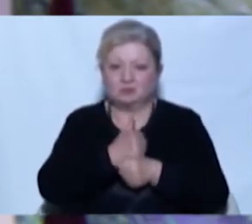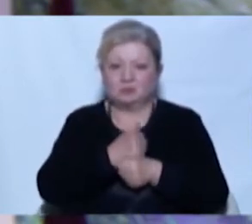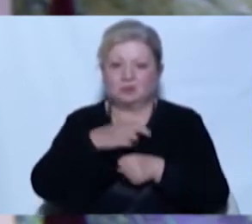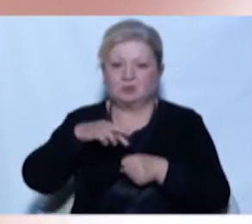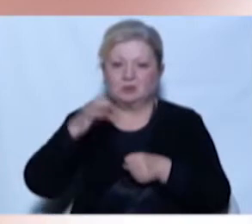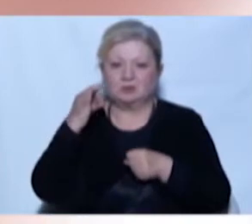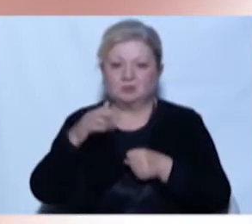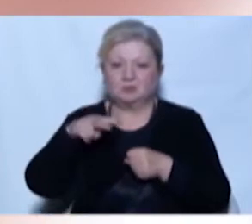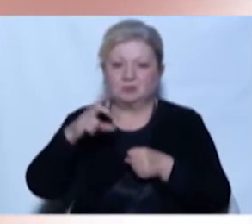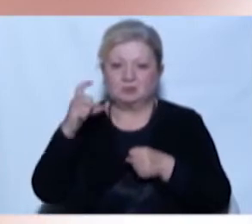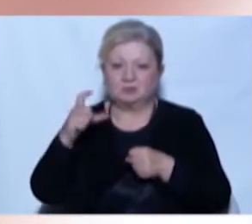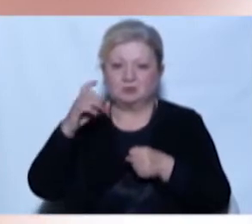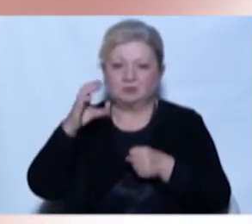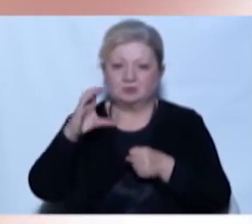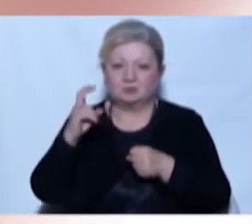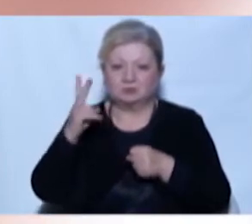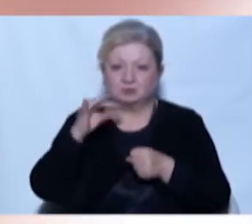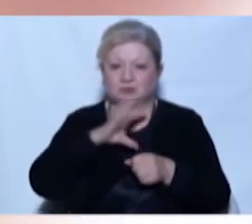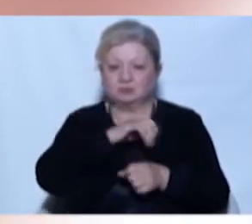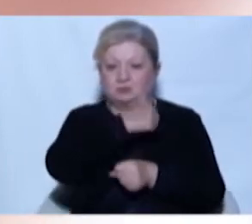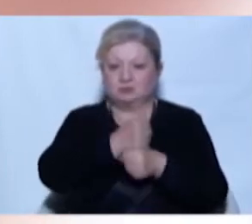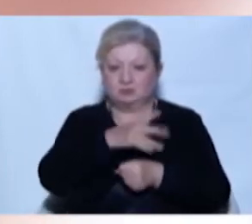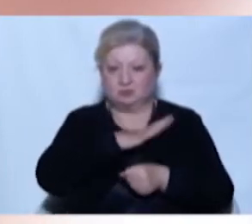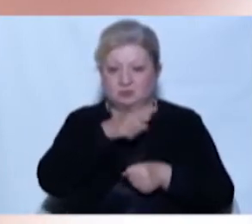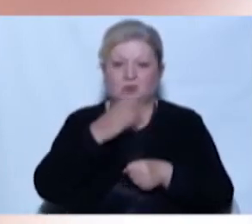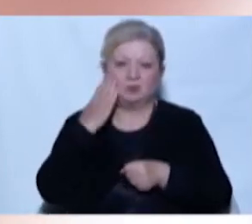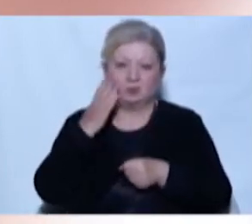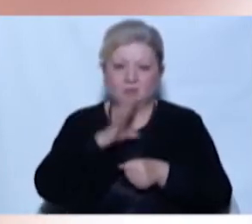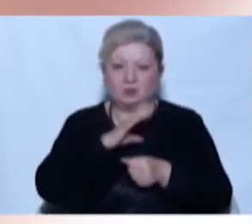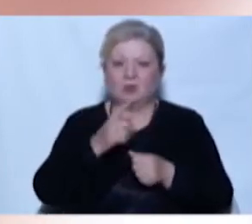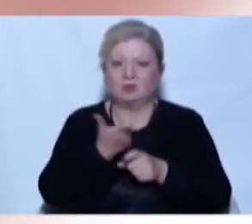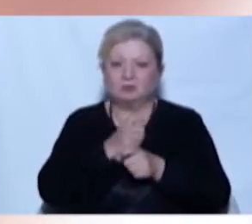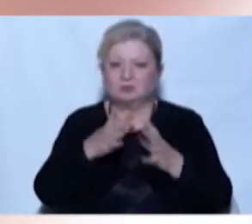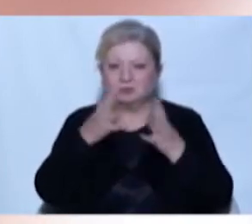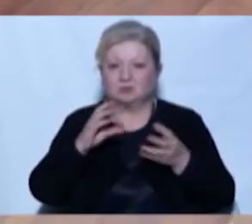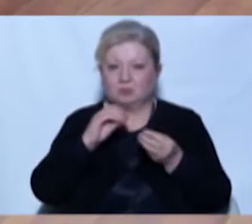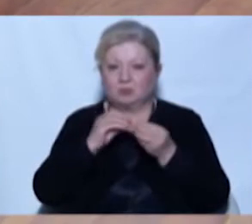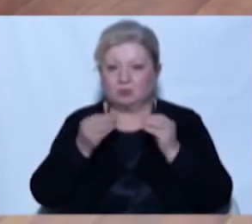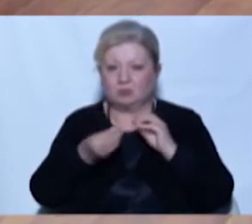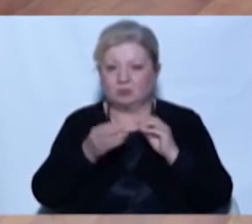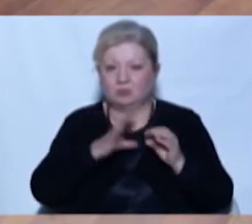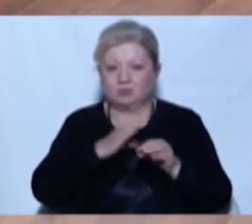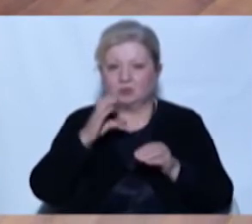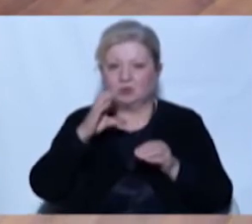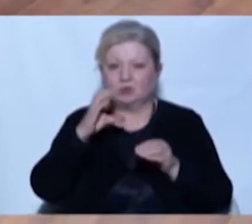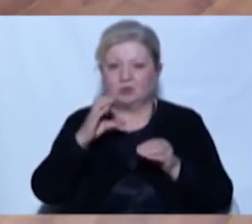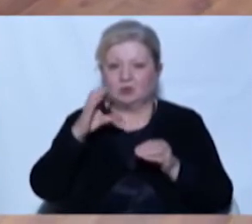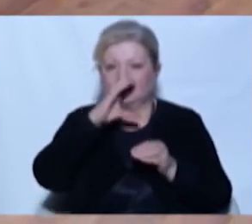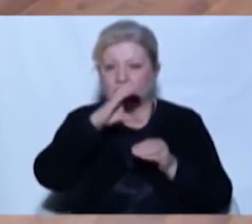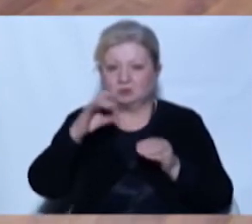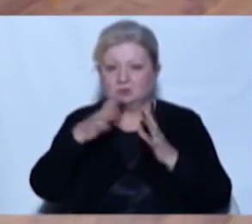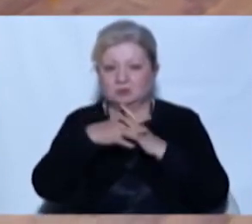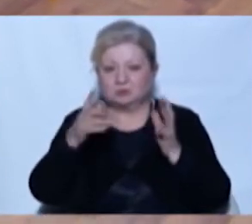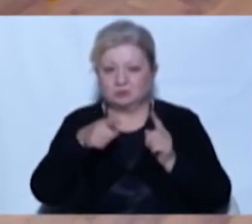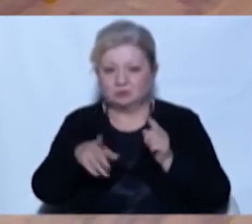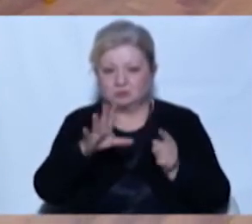გახდა მაშინდელი რუმინეთის ხელმძღვანელი. Ყველაზე დიდი პრობლემა სოციალისტური სამყაროს დაშლისას გახდათ იუგოსლავია.